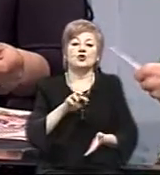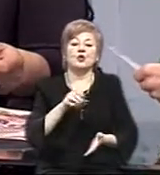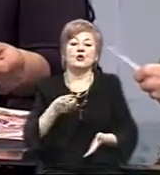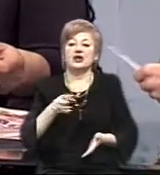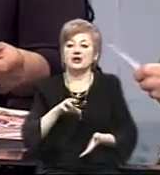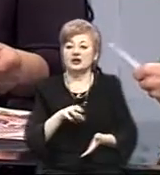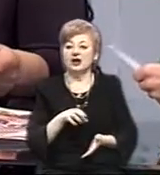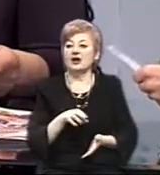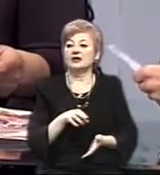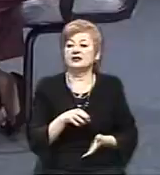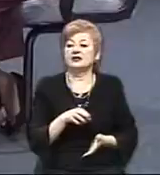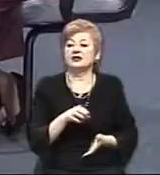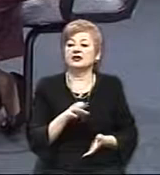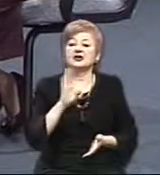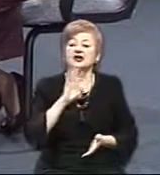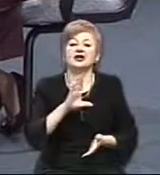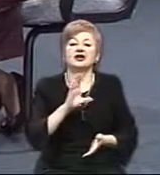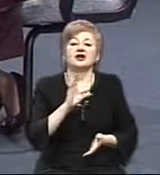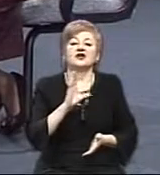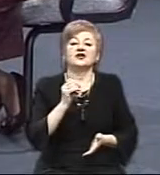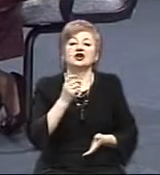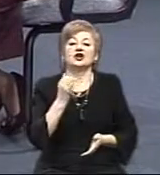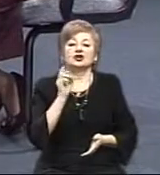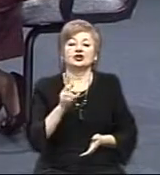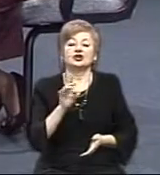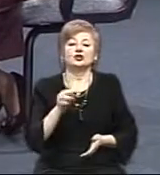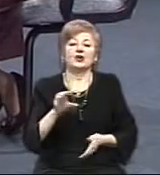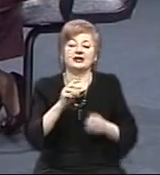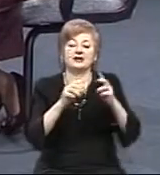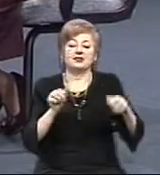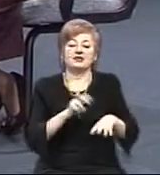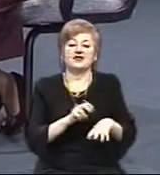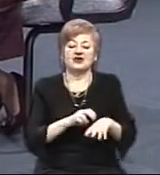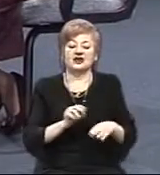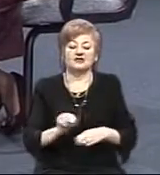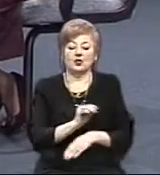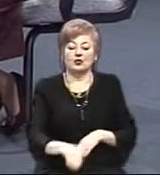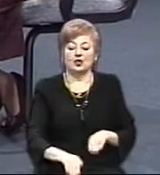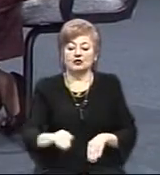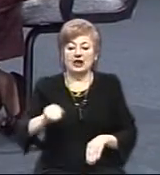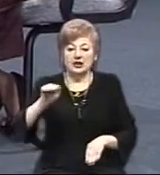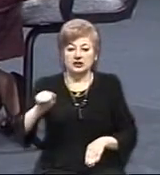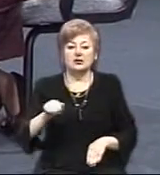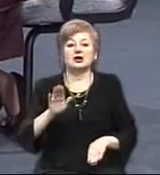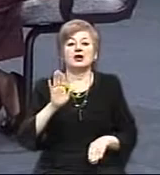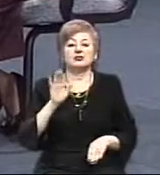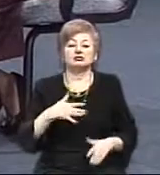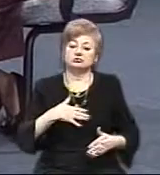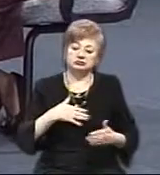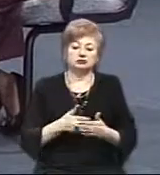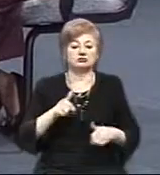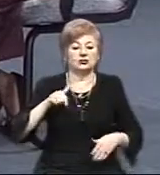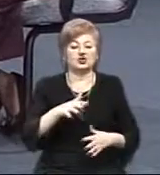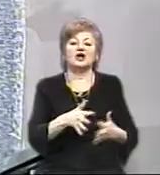архітекторка, Ромка. І Вікторія, лікарка з Дніпра. Одна виховує двох дітей. Після оголошення про мобілізацію добровільно пішла на